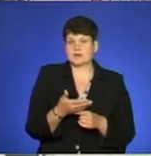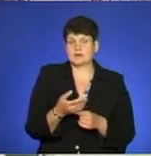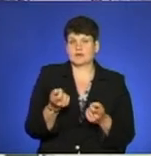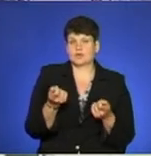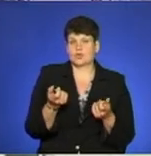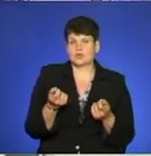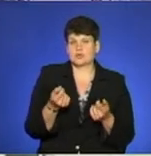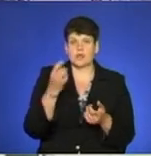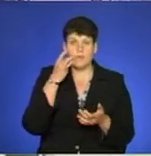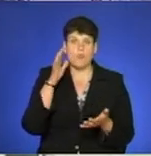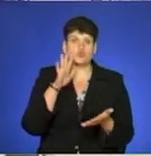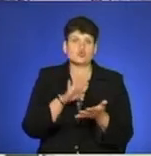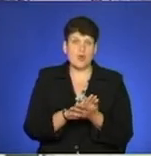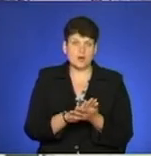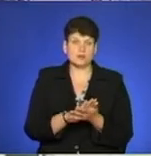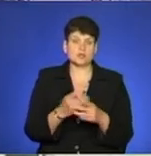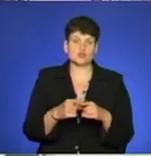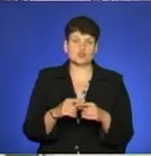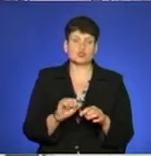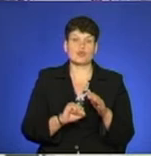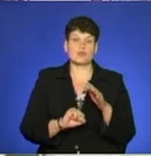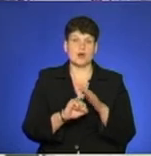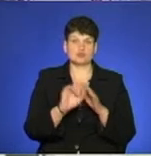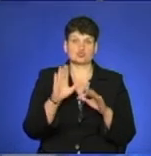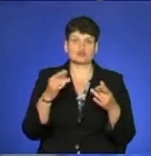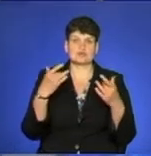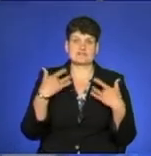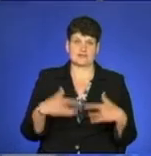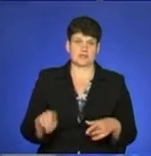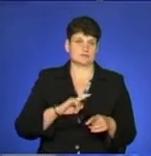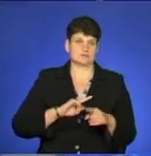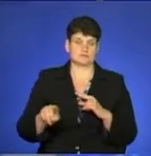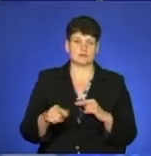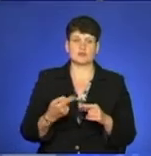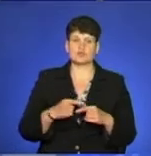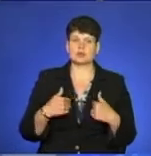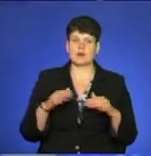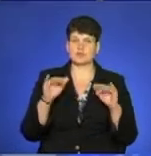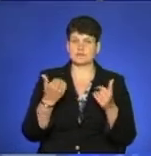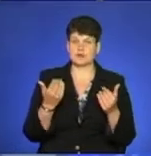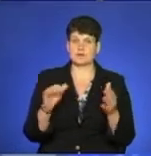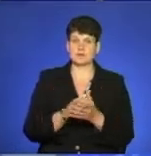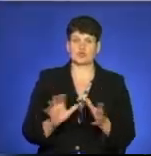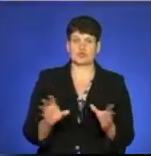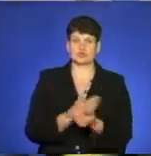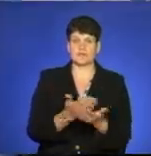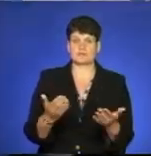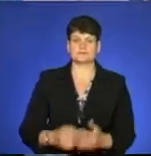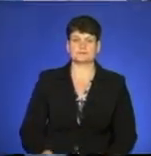трошки опозорили, можна сказати, дану базу, будуть звільнені негайно. На цьому я з вами прощаюся. Миру і єдності нам!